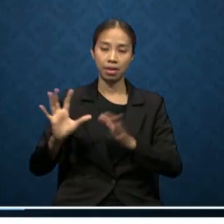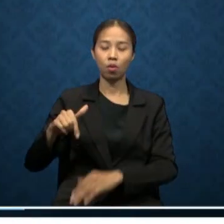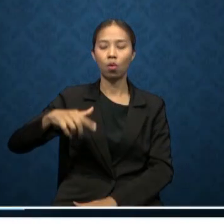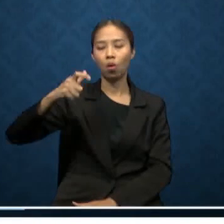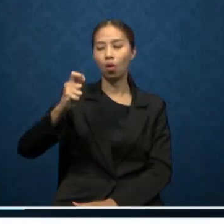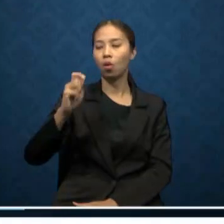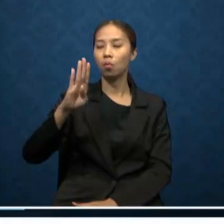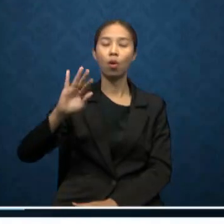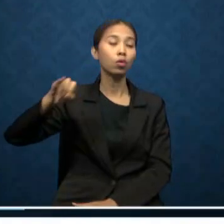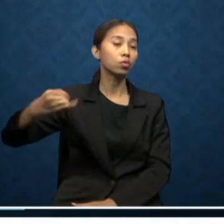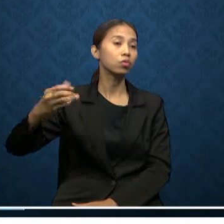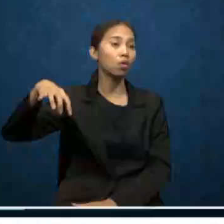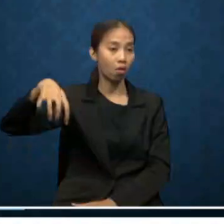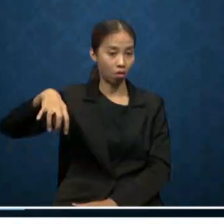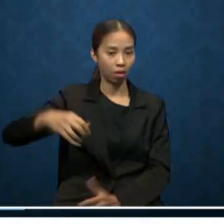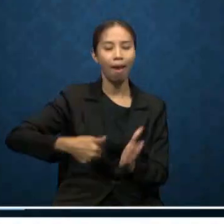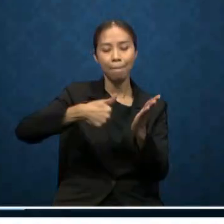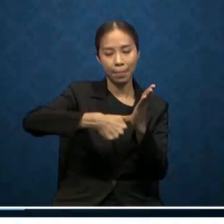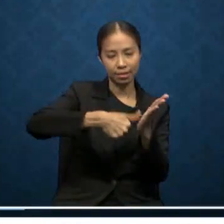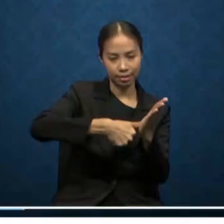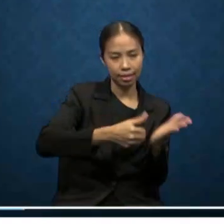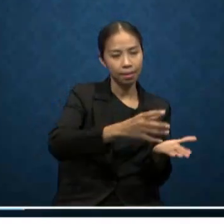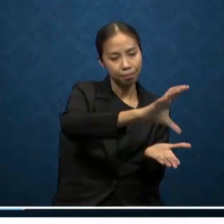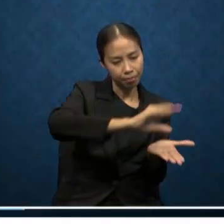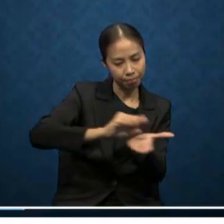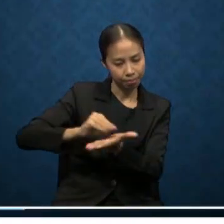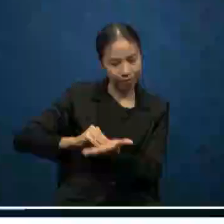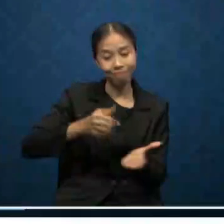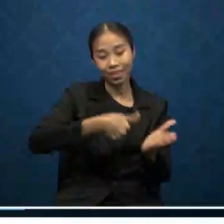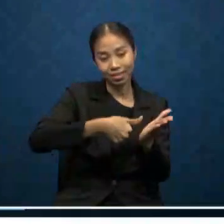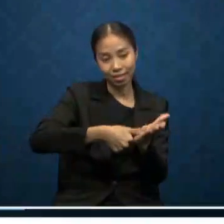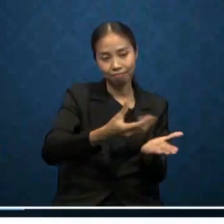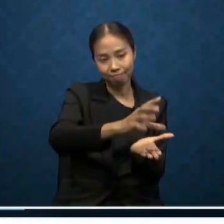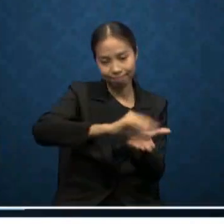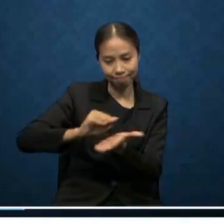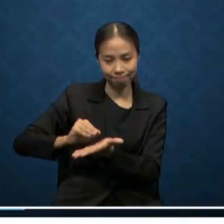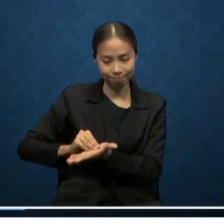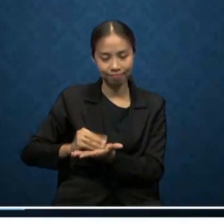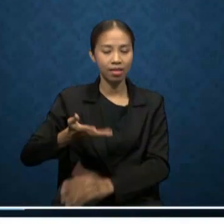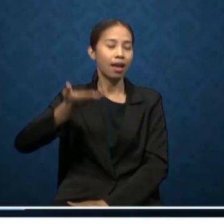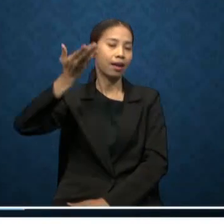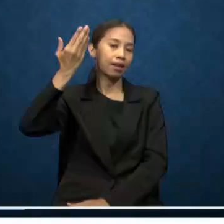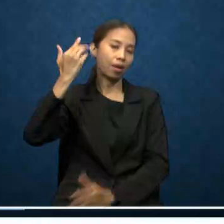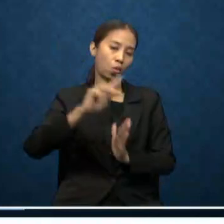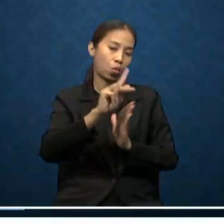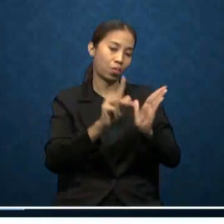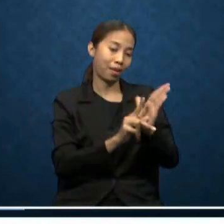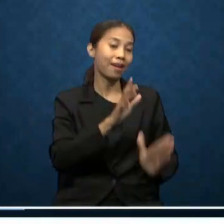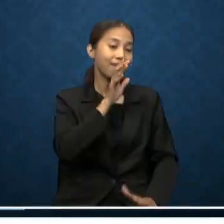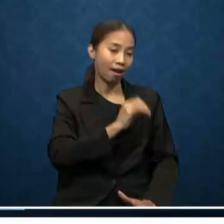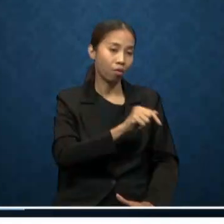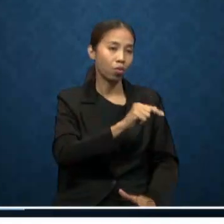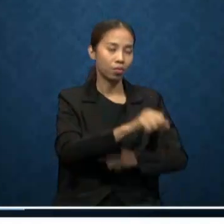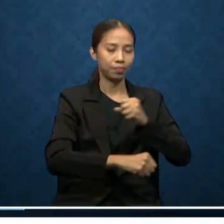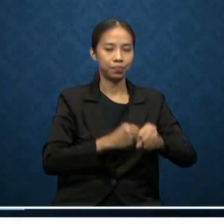สูจัหวดเก็บประสีในส่วนนี้ลไปจากที่เคยจดเก็บตามกฎหมายเดิมโยเฉพาะในปีพอสอ